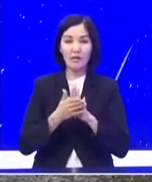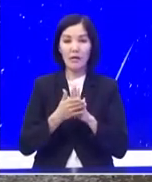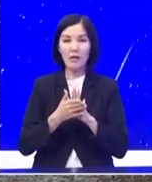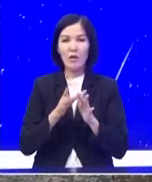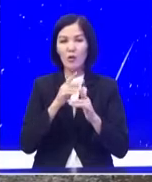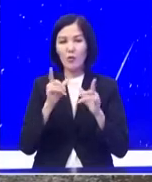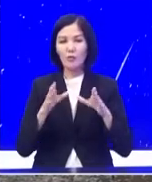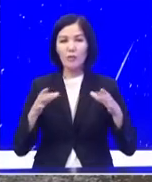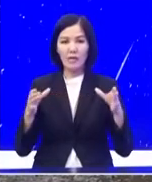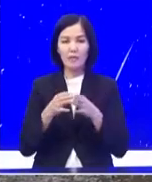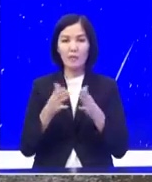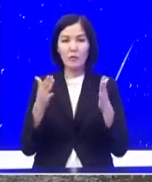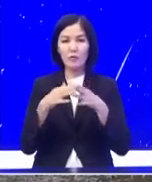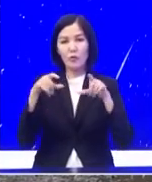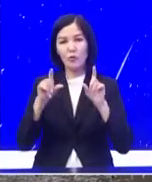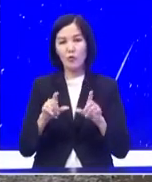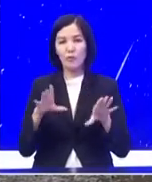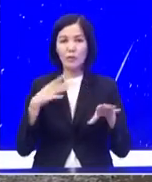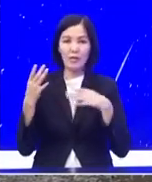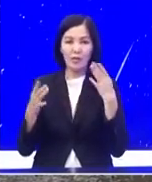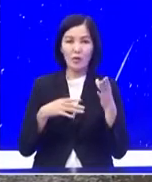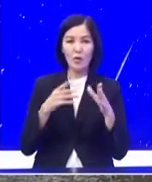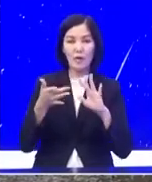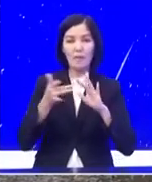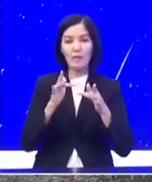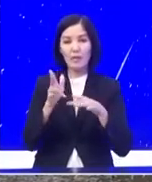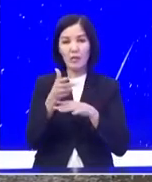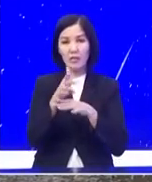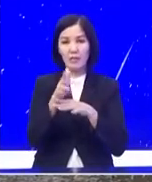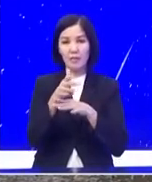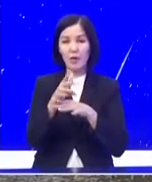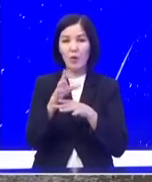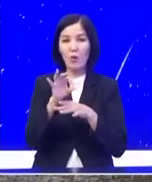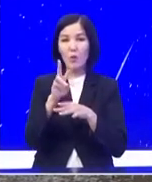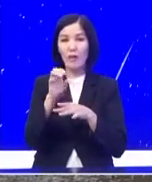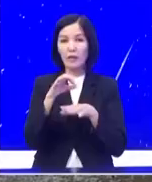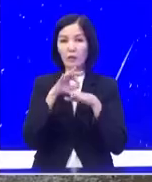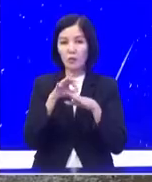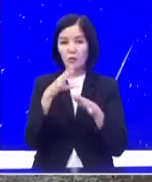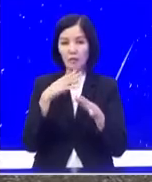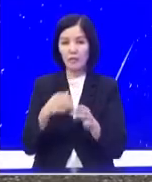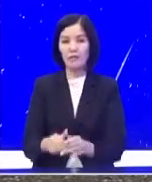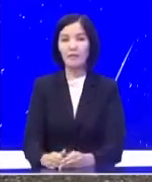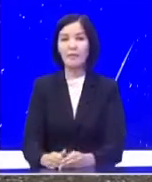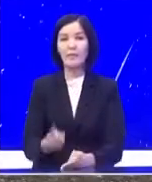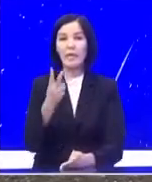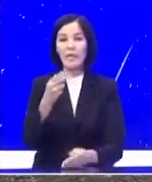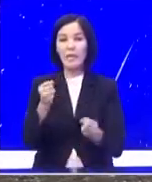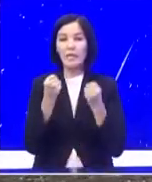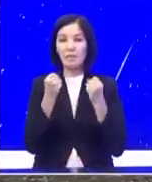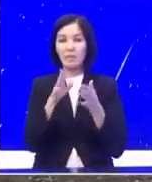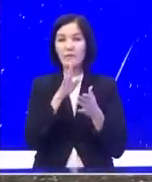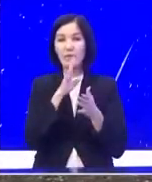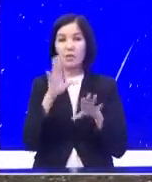жинала алмаймыз ғой. Үйде отырып жаттығу сабақтарын бейне жазбамен, яғни онлайн түрде өткізіп келеміз. Қос чемпион ешқашан